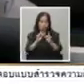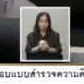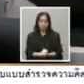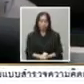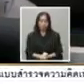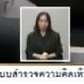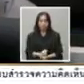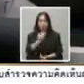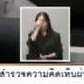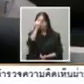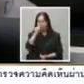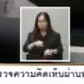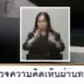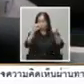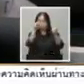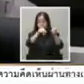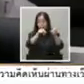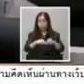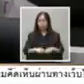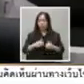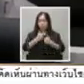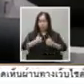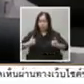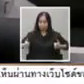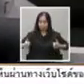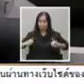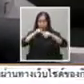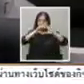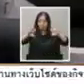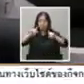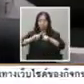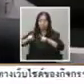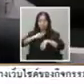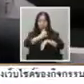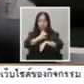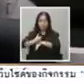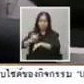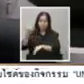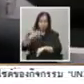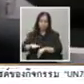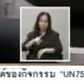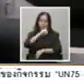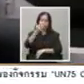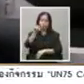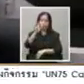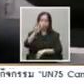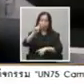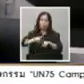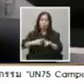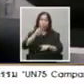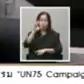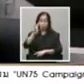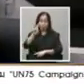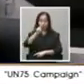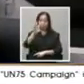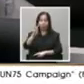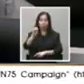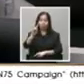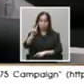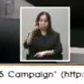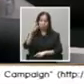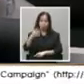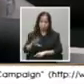เนื่องจากว่าประเด็นนี้คณะรัฐมนตรีได้ถวายสัตย์ปฏิญาณตนเมื่อวันที่16กรกฎาคม2562นะครับ